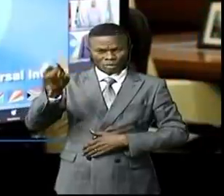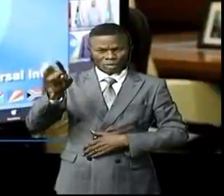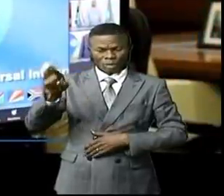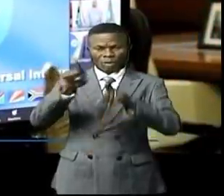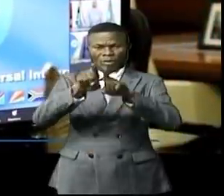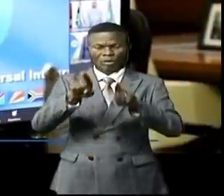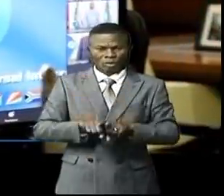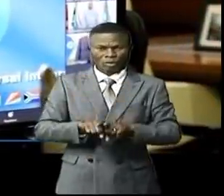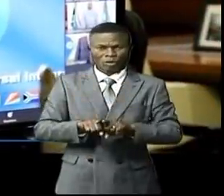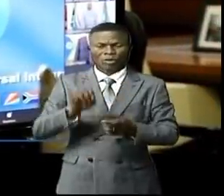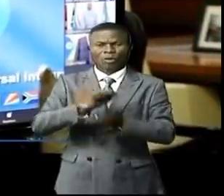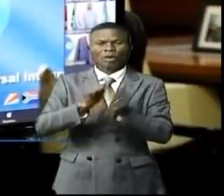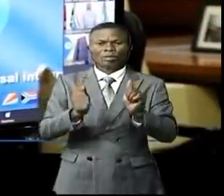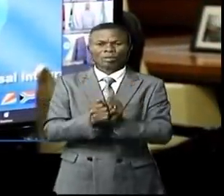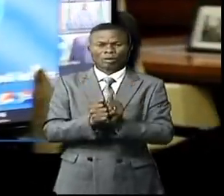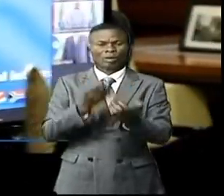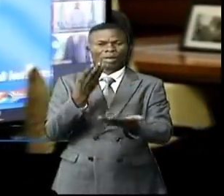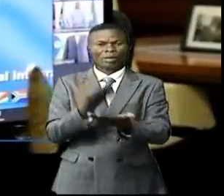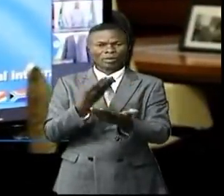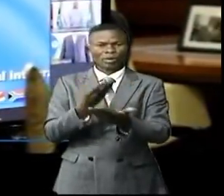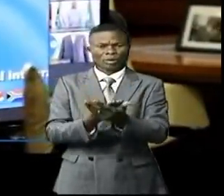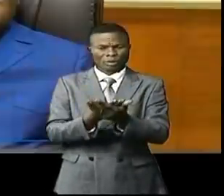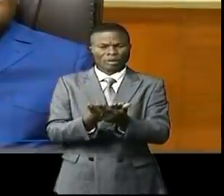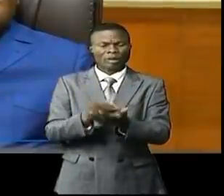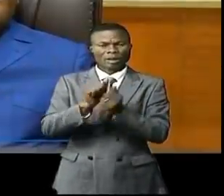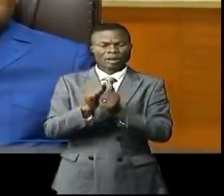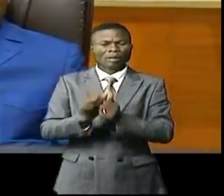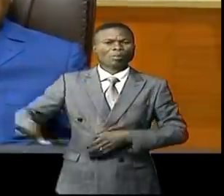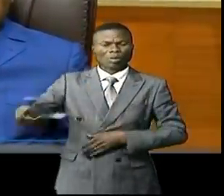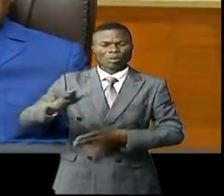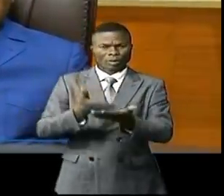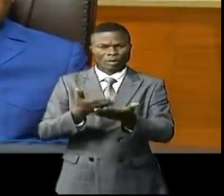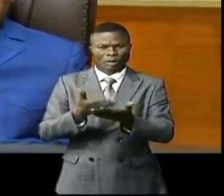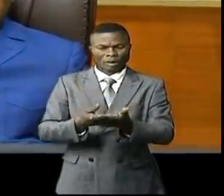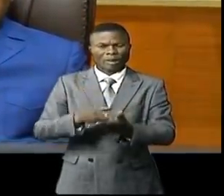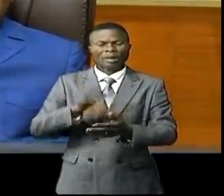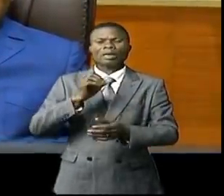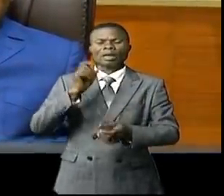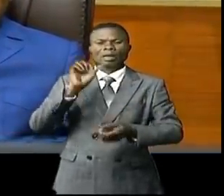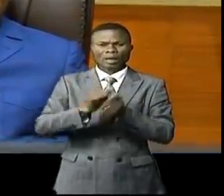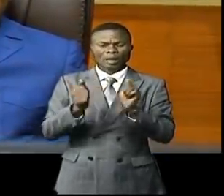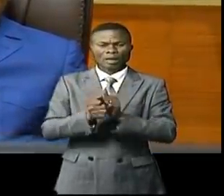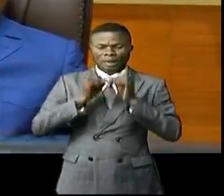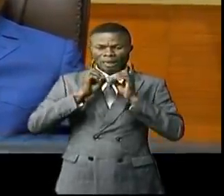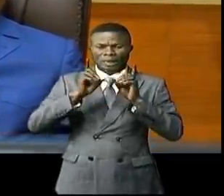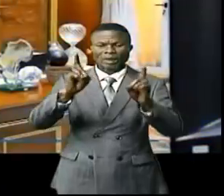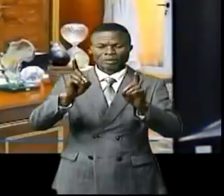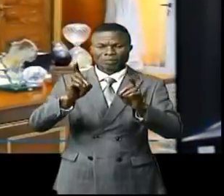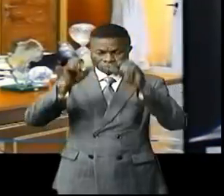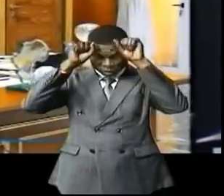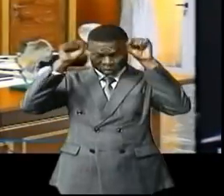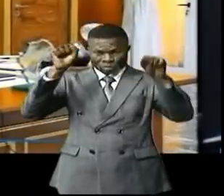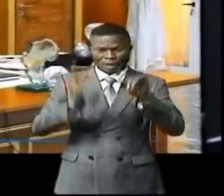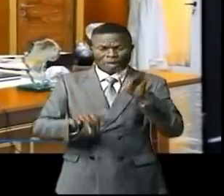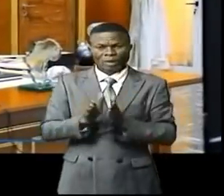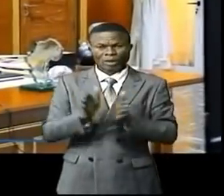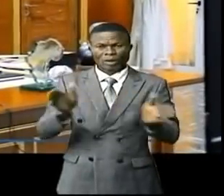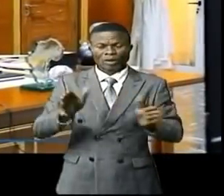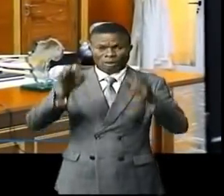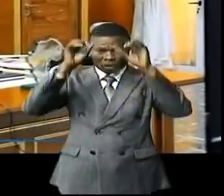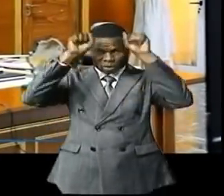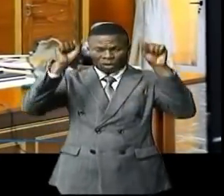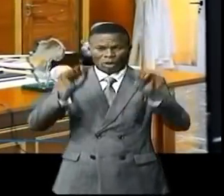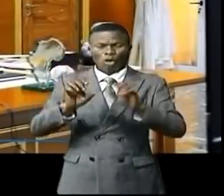ainsi que les questions budgétaires y afférentes. Les allocutions du secrétaire exécutif de la SADC, du président